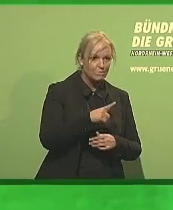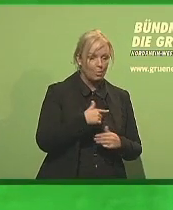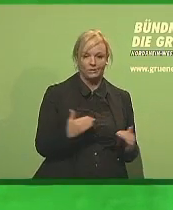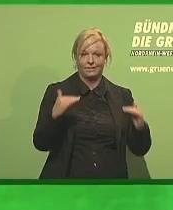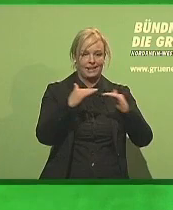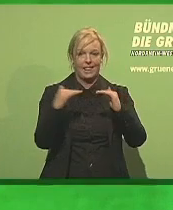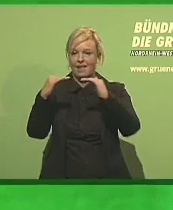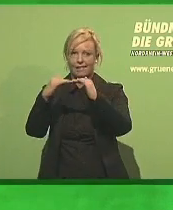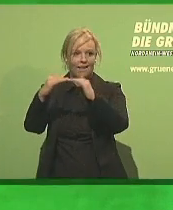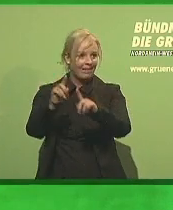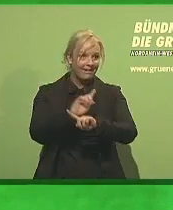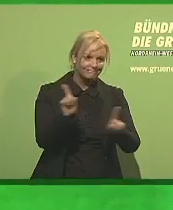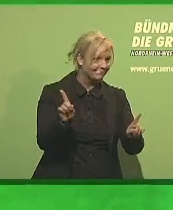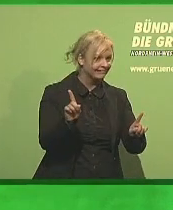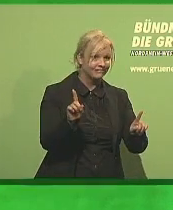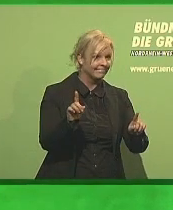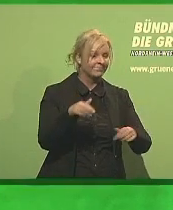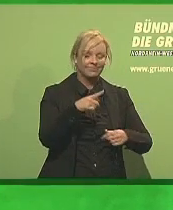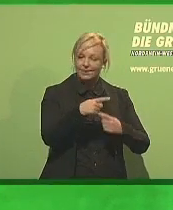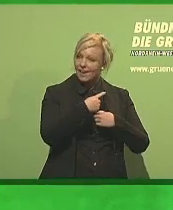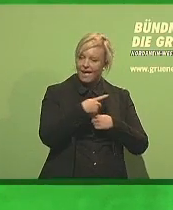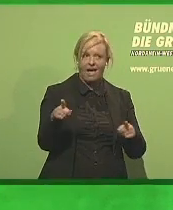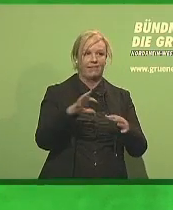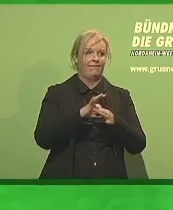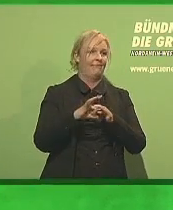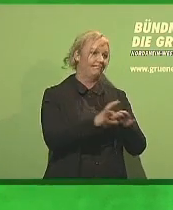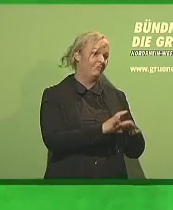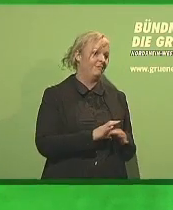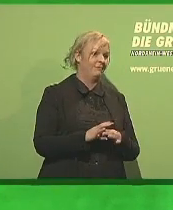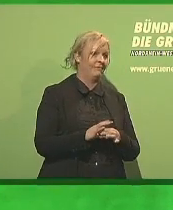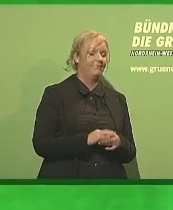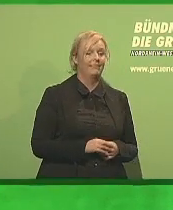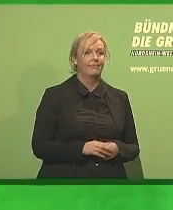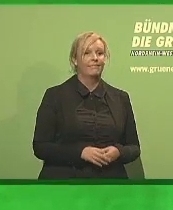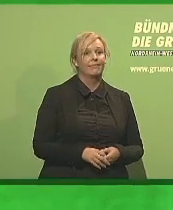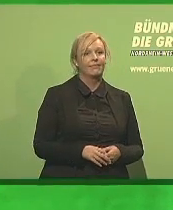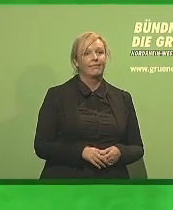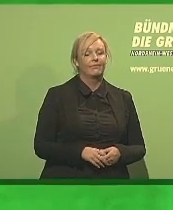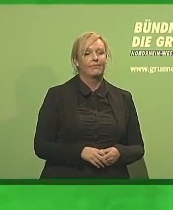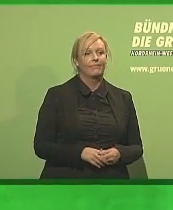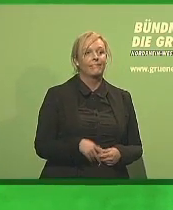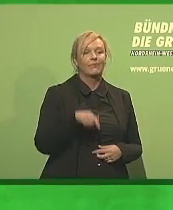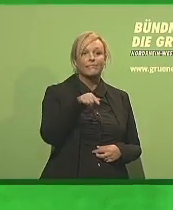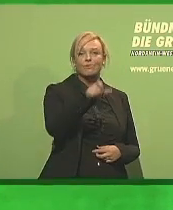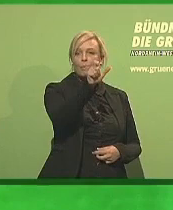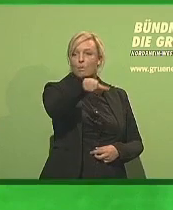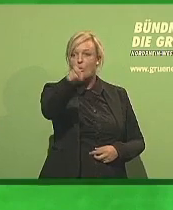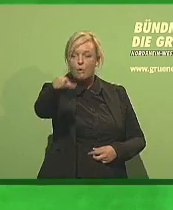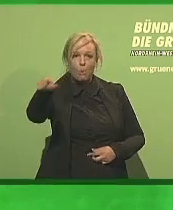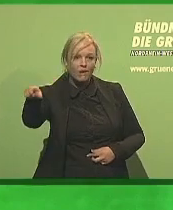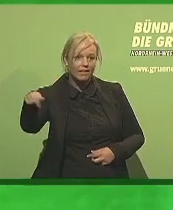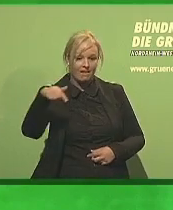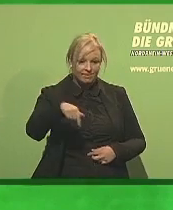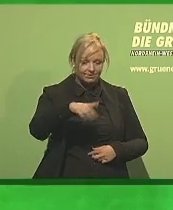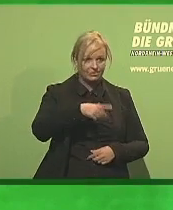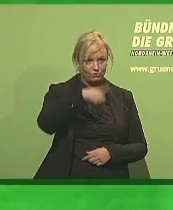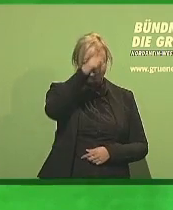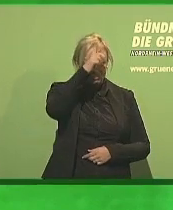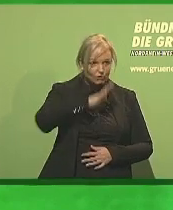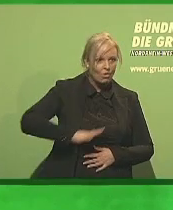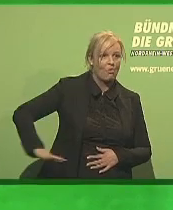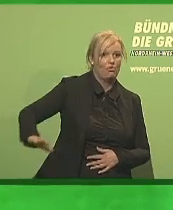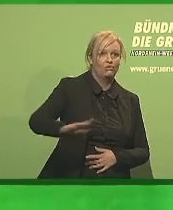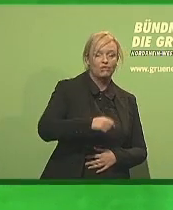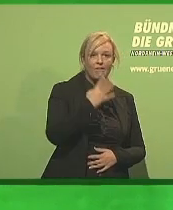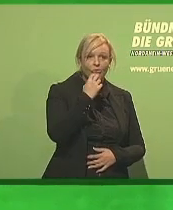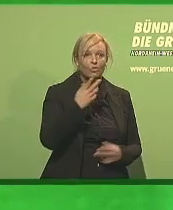Gleichmacherei, sondern es hat mit was ganz anderem zu tun. Es hat mit dem zu tun, was die Bürgerinnen und Bürger in diesem Land wirklich